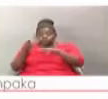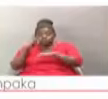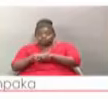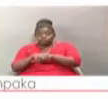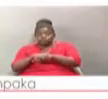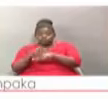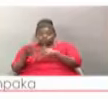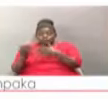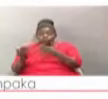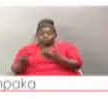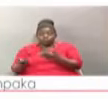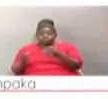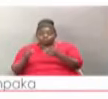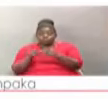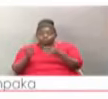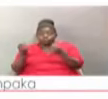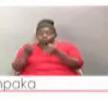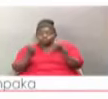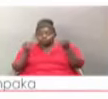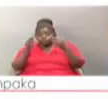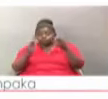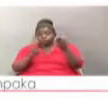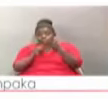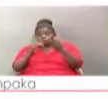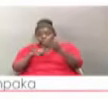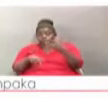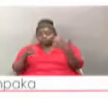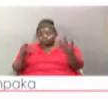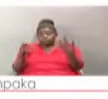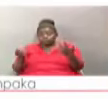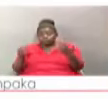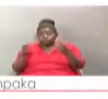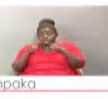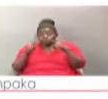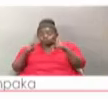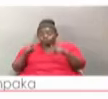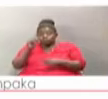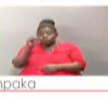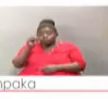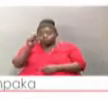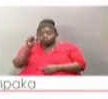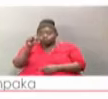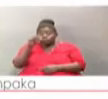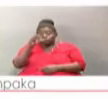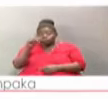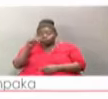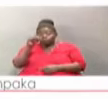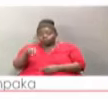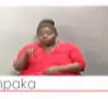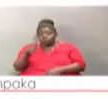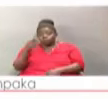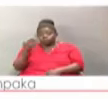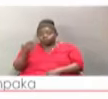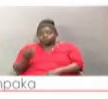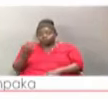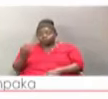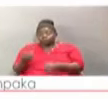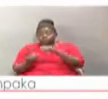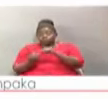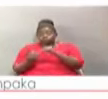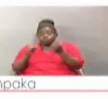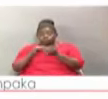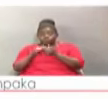and tarmac as rally drivers were used to driving on gravel but the tarmac aspect to this event brings unique